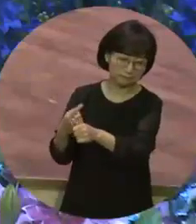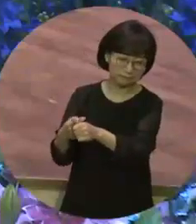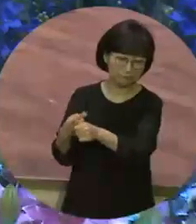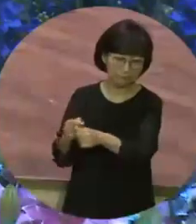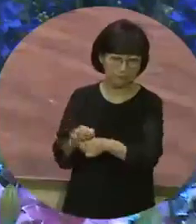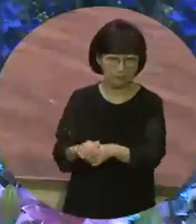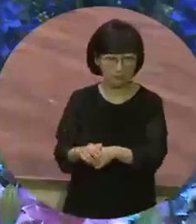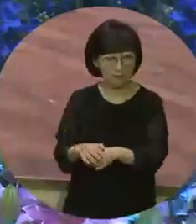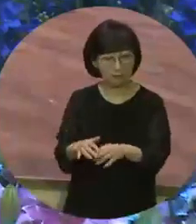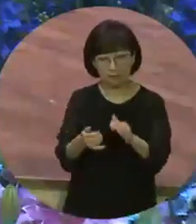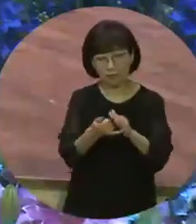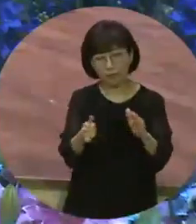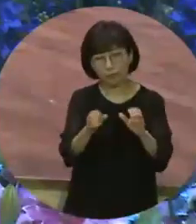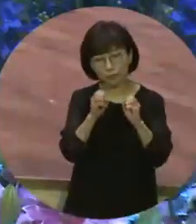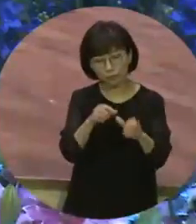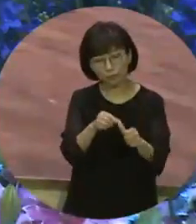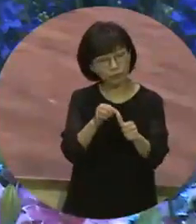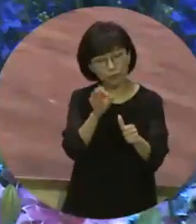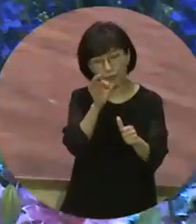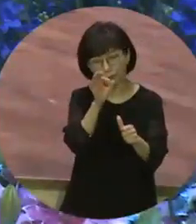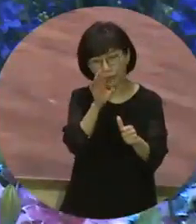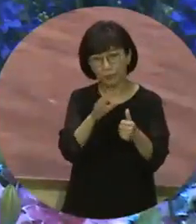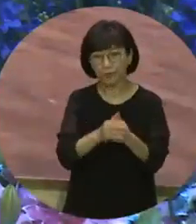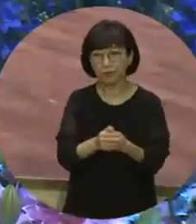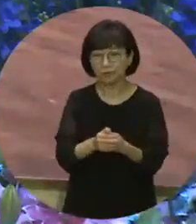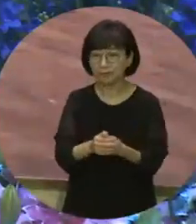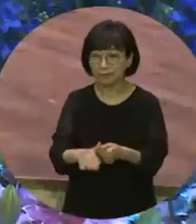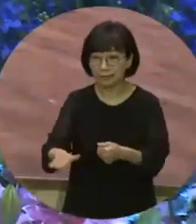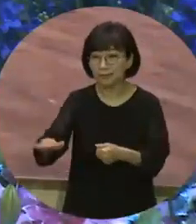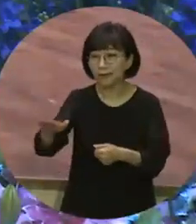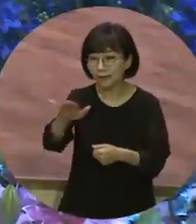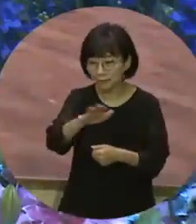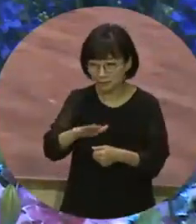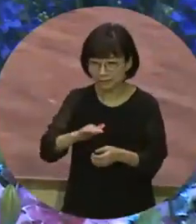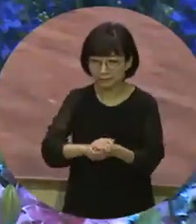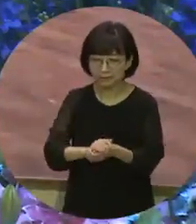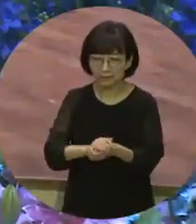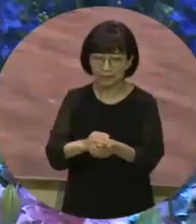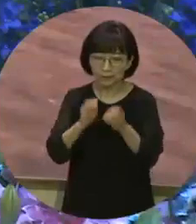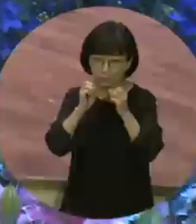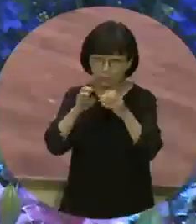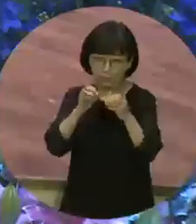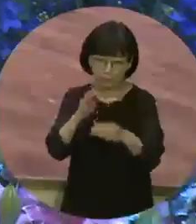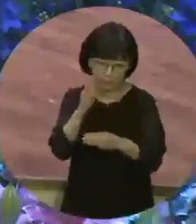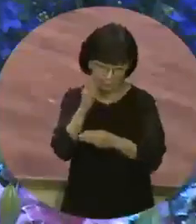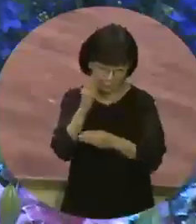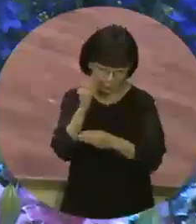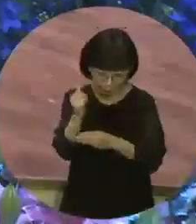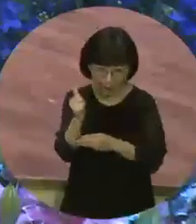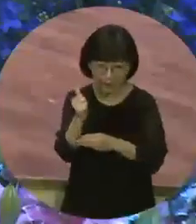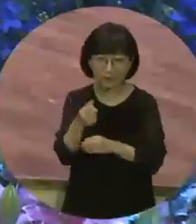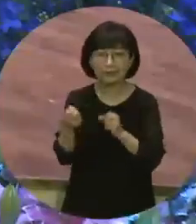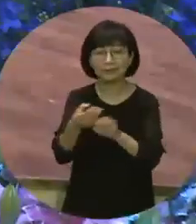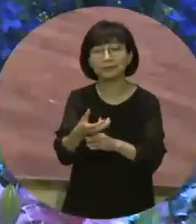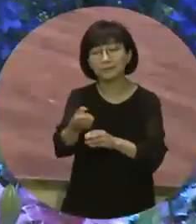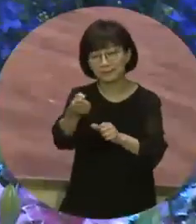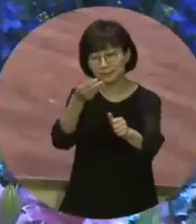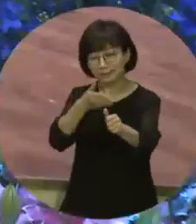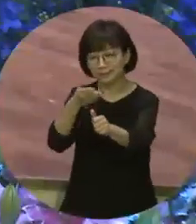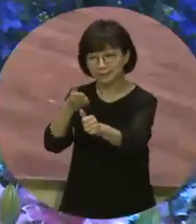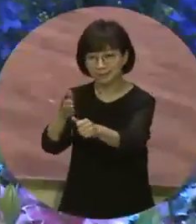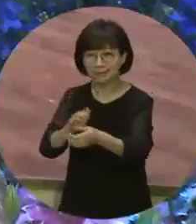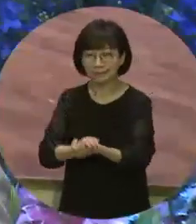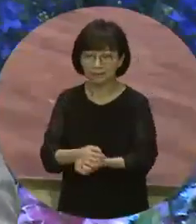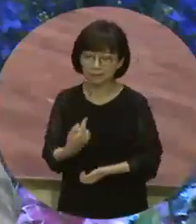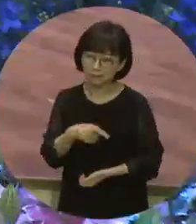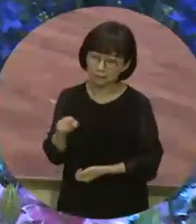여러분은 전도가 되어지는 축복 받으시기 바랍니다. 아, 저... 저 가정, 저 사람 보니까 하나님